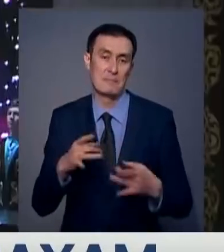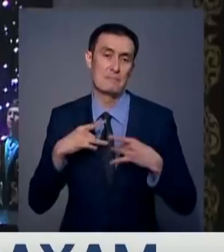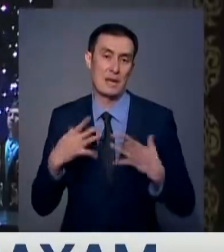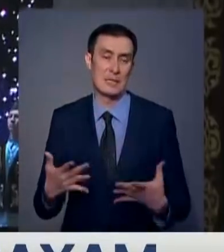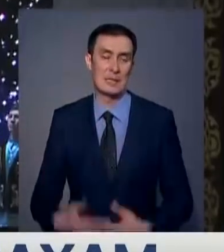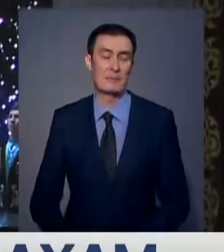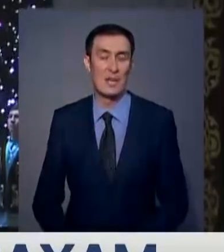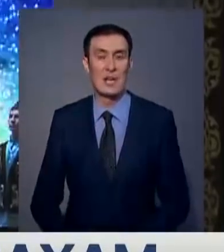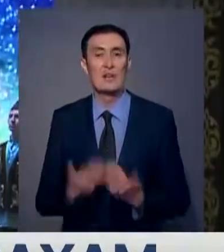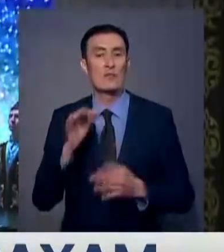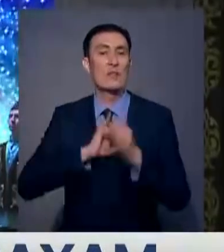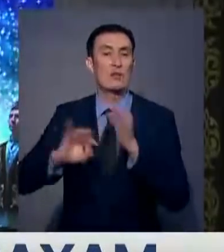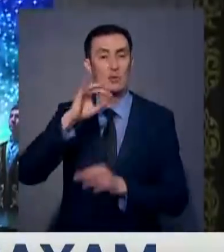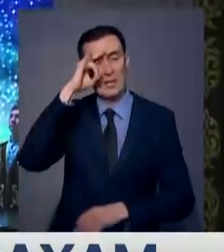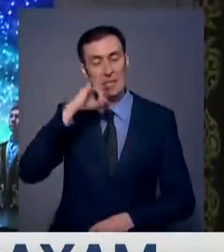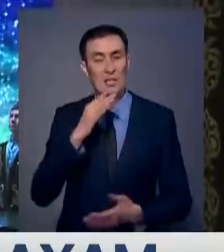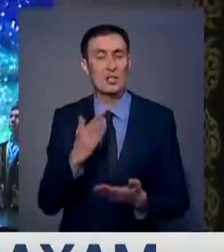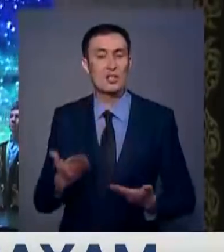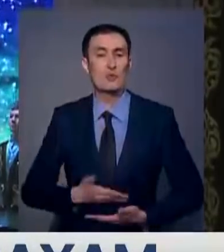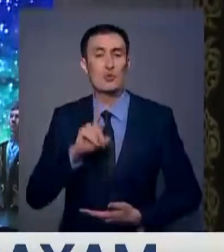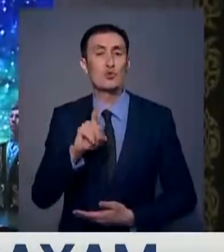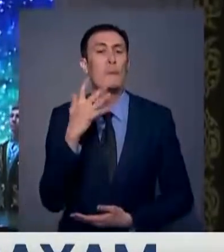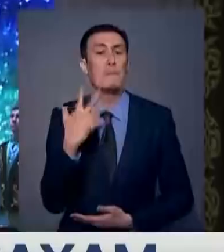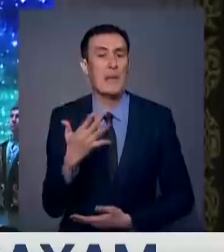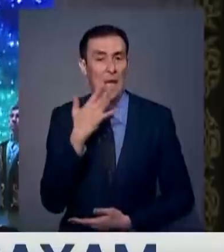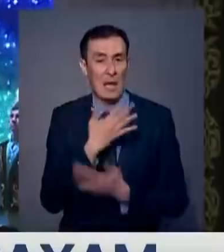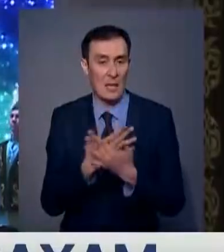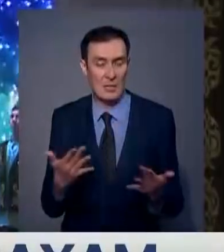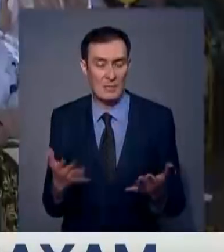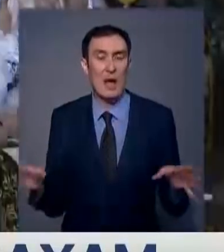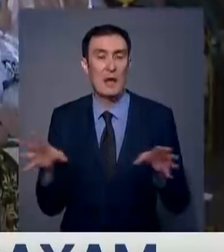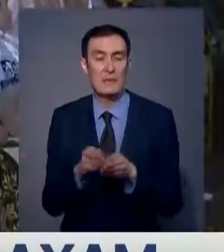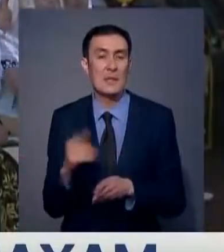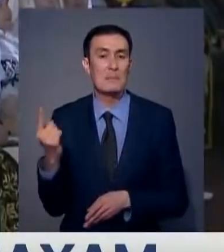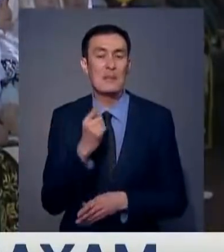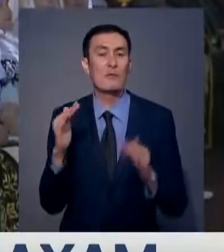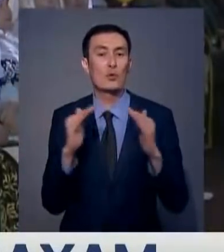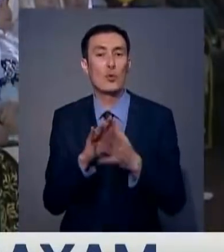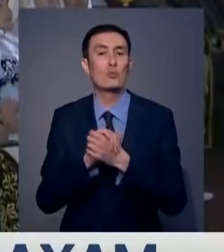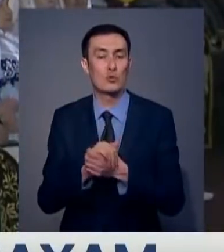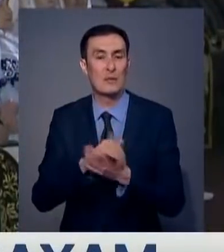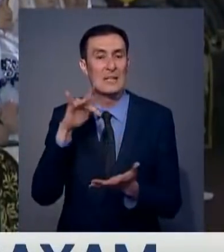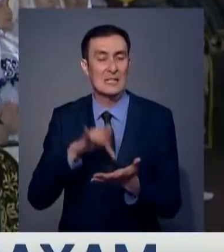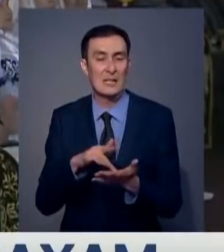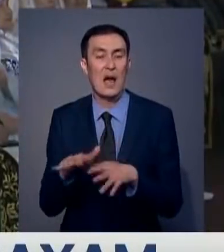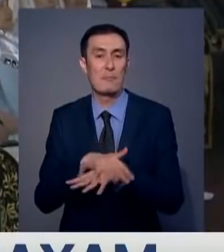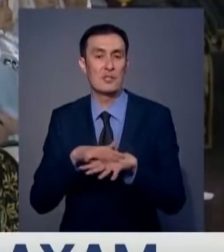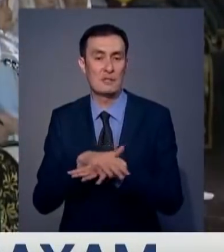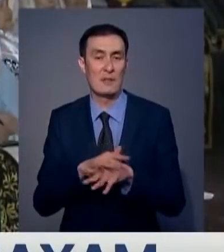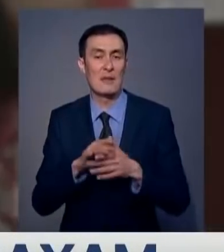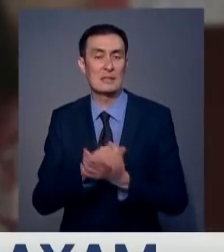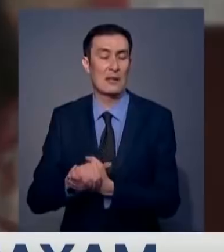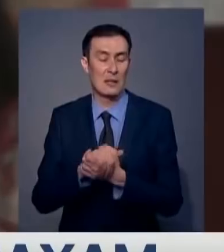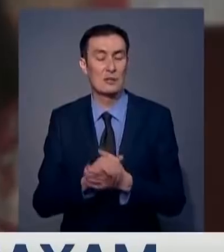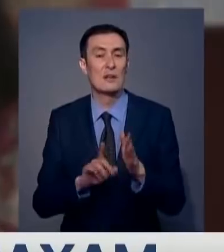праздником. Всего на востоке страны проживают 105 этносов. Их всех объединяет самый первый в стране Дом дружбы – Центр общественного согласия. Он